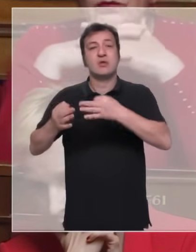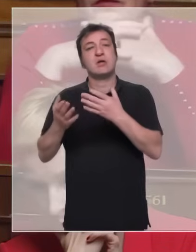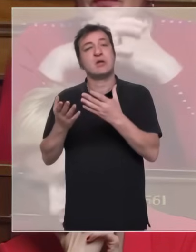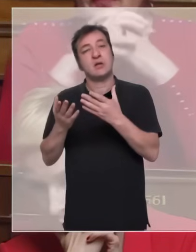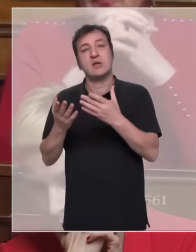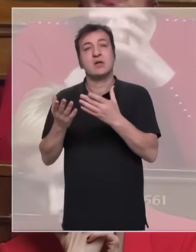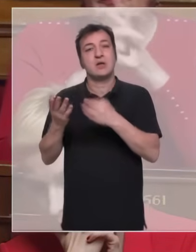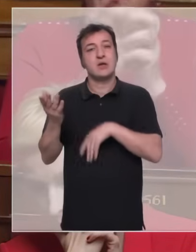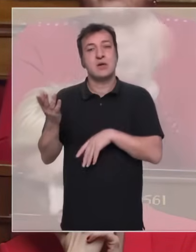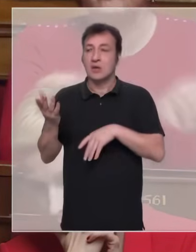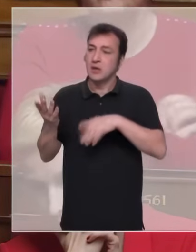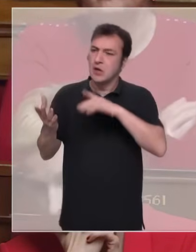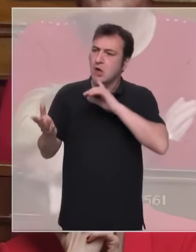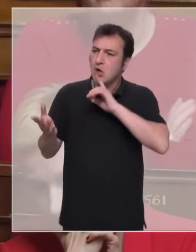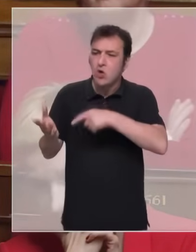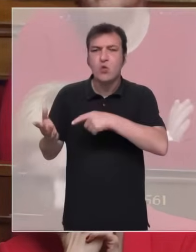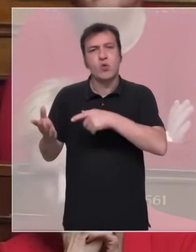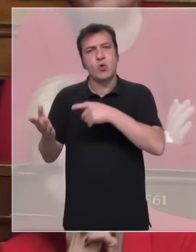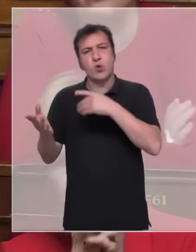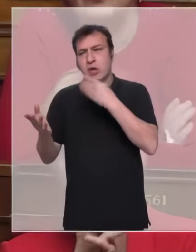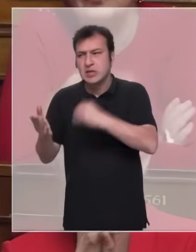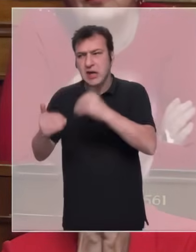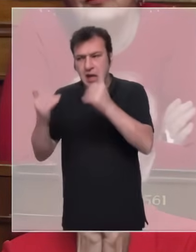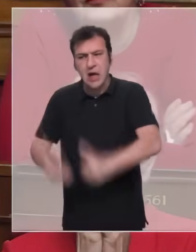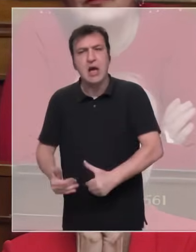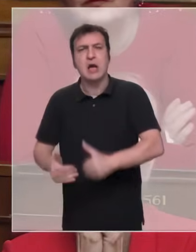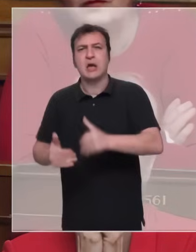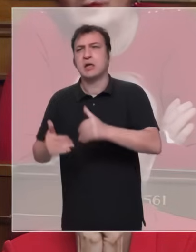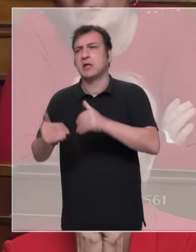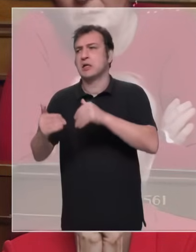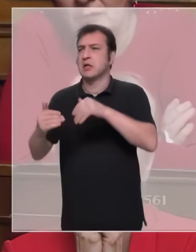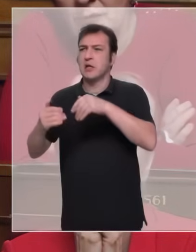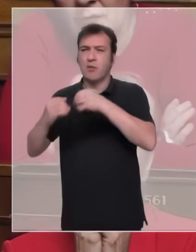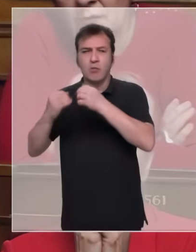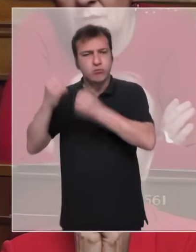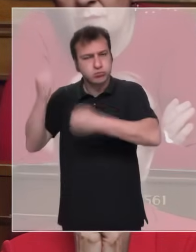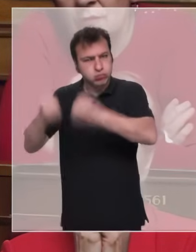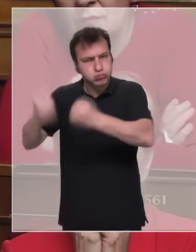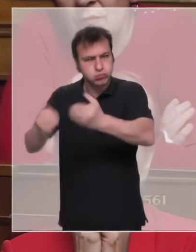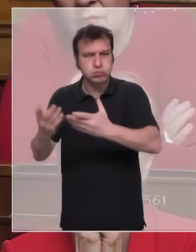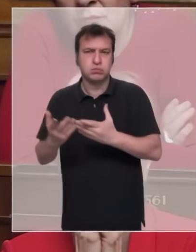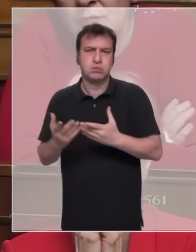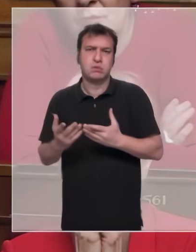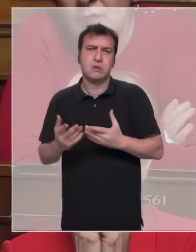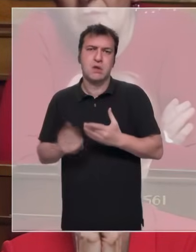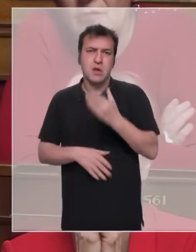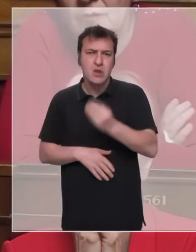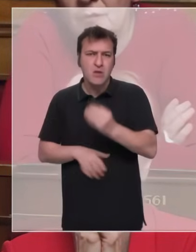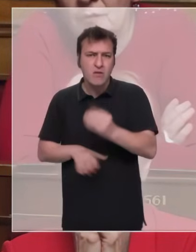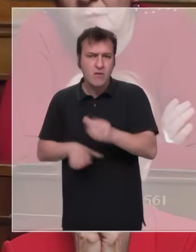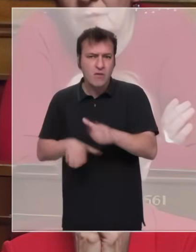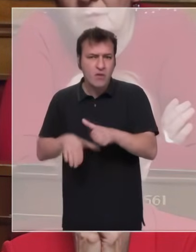les massacres de civils se poursuivent dans la bande de Gaza. Et les enfants palestiniens continuent à se faire déchiqueter,